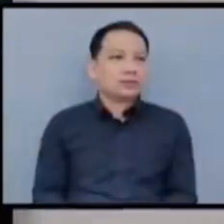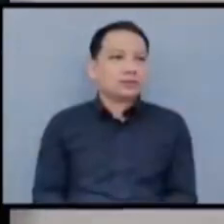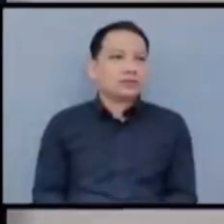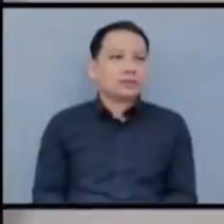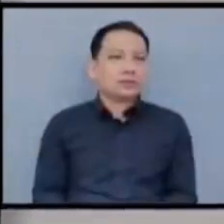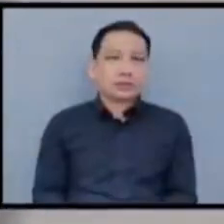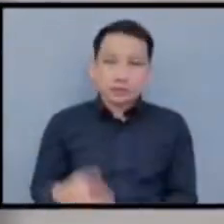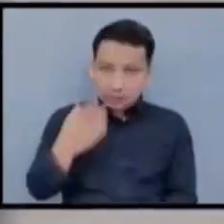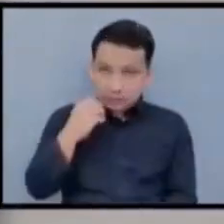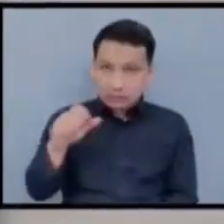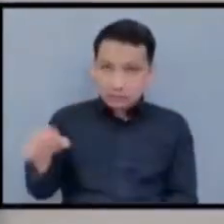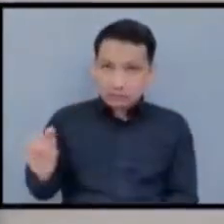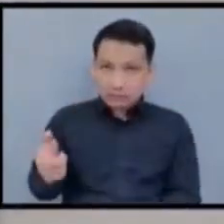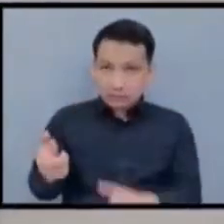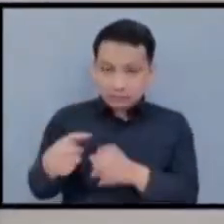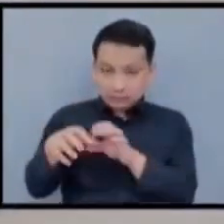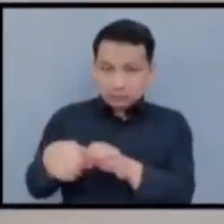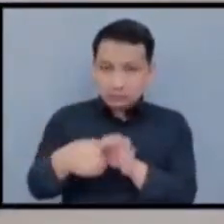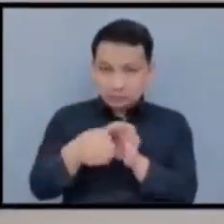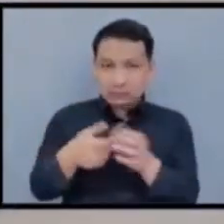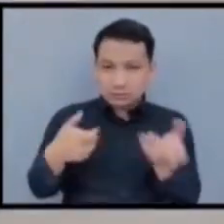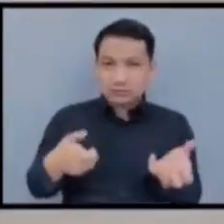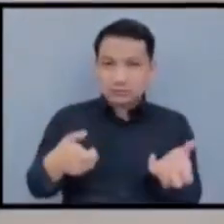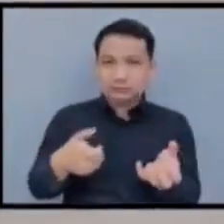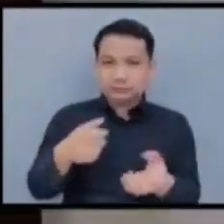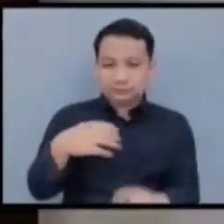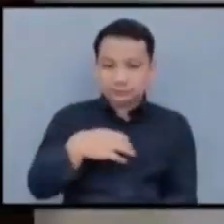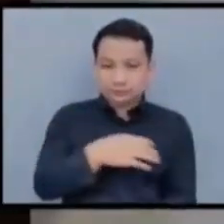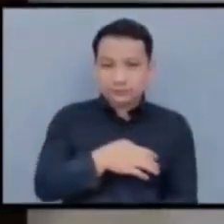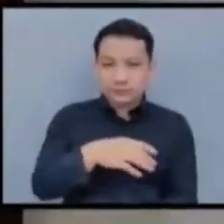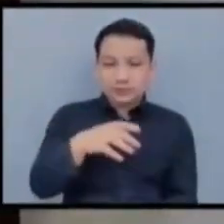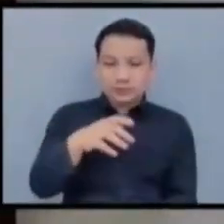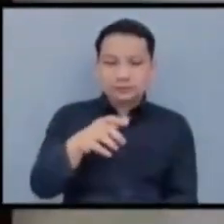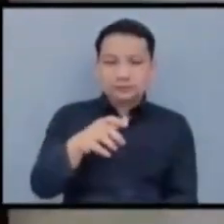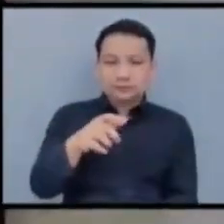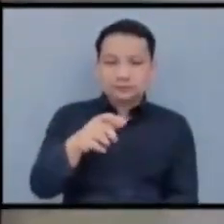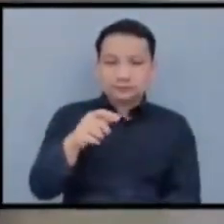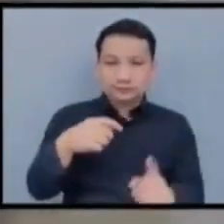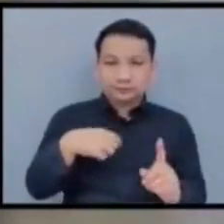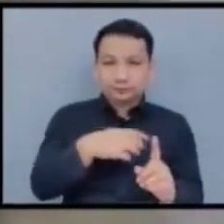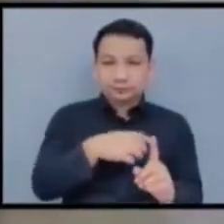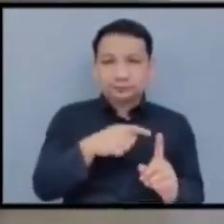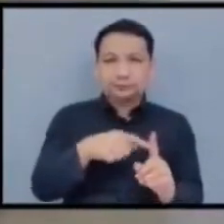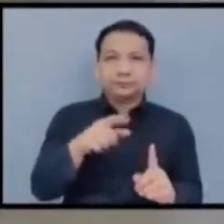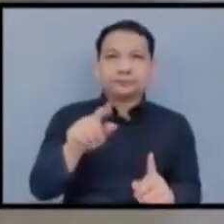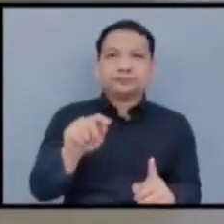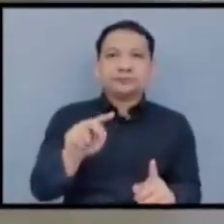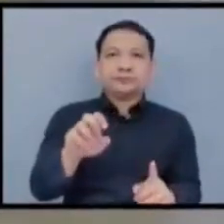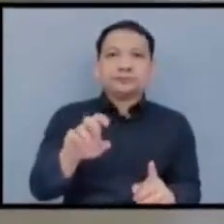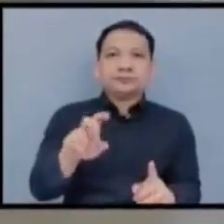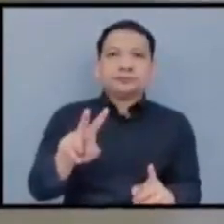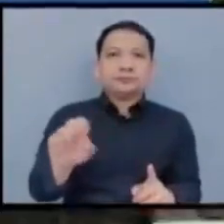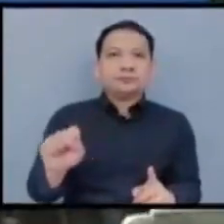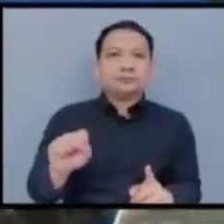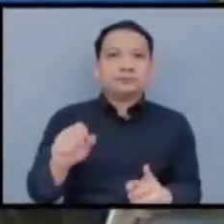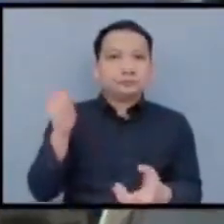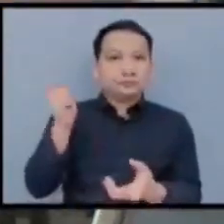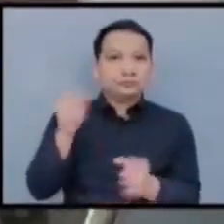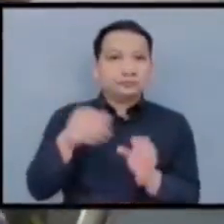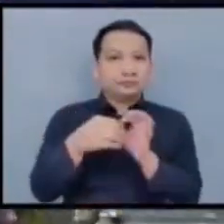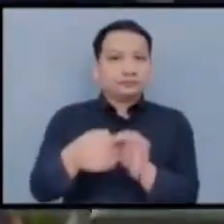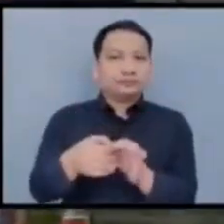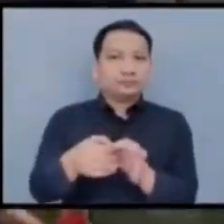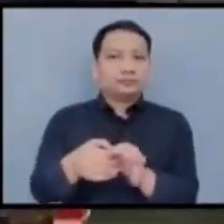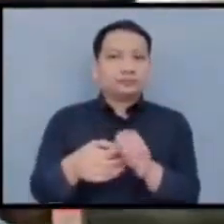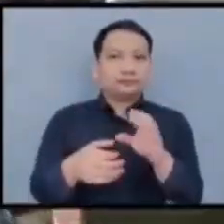nakumpiska sa bahay ni suspendidong Congressman Arnolfo Teves Jr., naging mabilis lang ang pagdinig sa Department of Justice. Nagsumiti